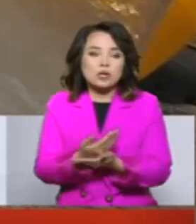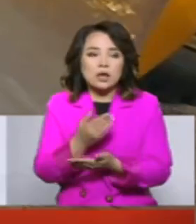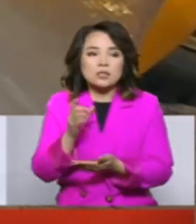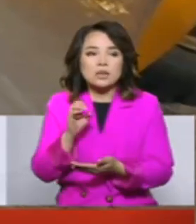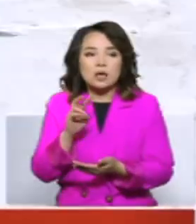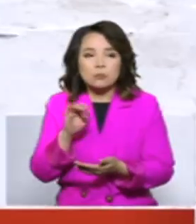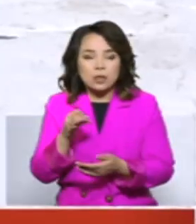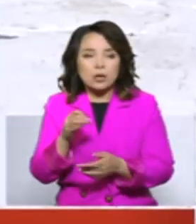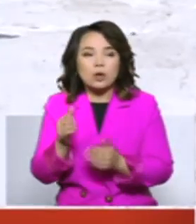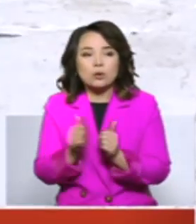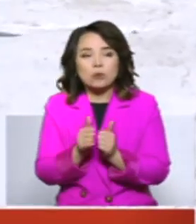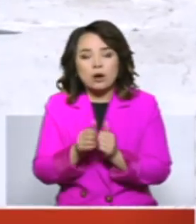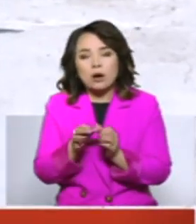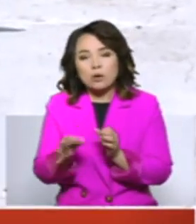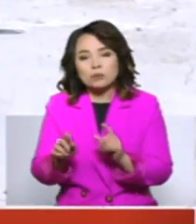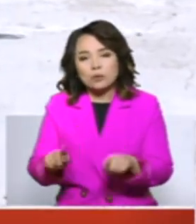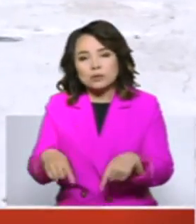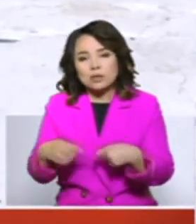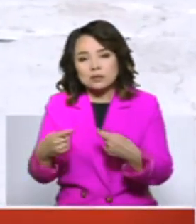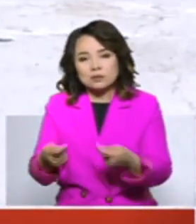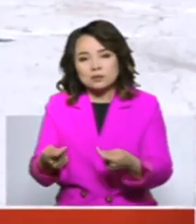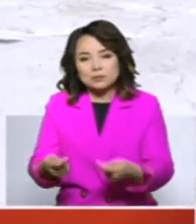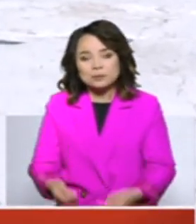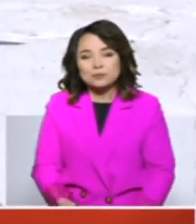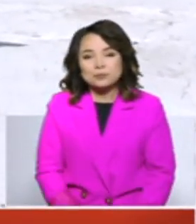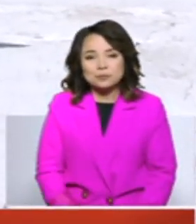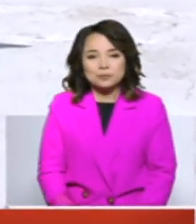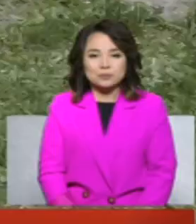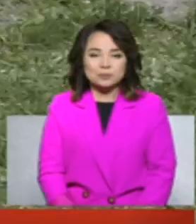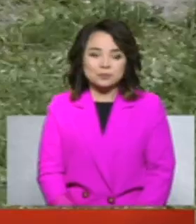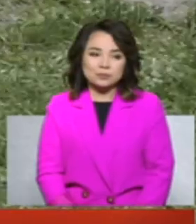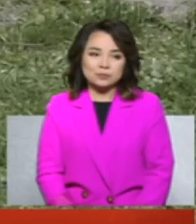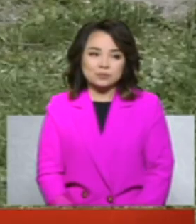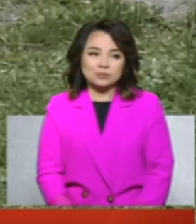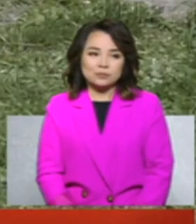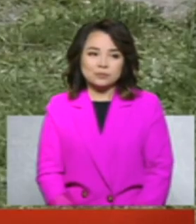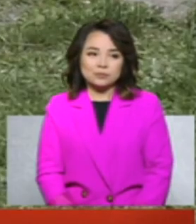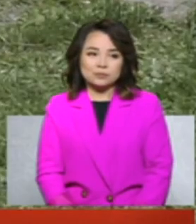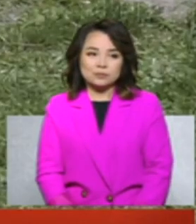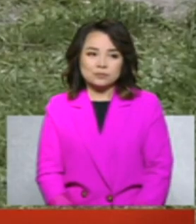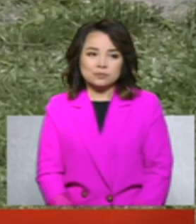көрші ауданға жолдады. Қарагөз Тұрмағамбет, Ержан Жақып, Қазақстан ұлттық телеарнасы, Абай облысы.